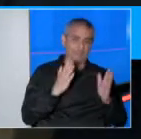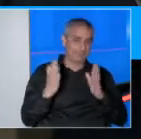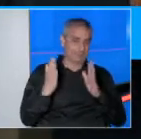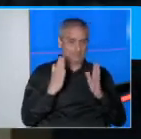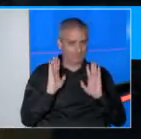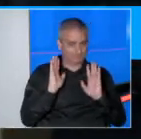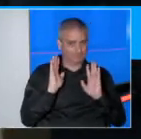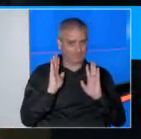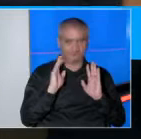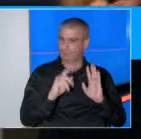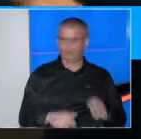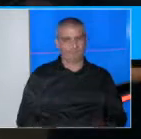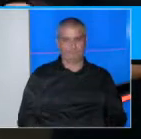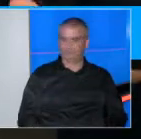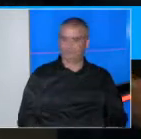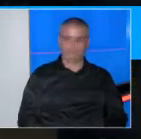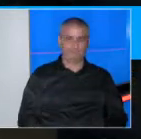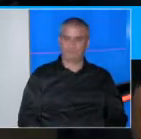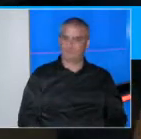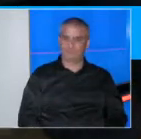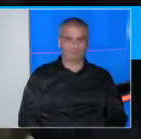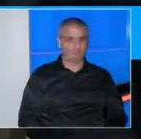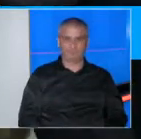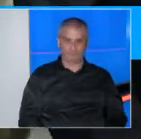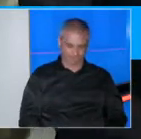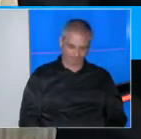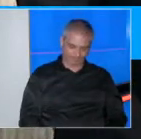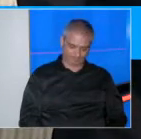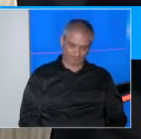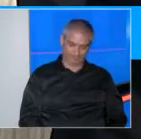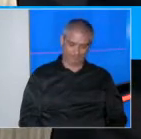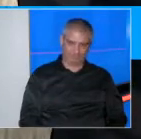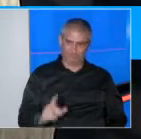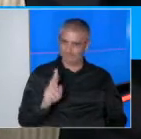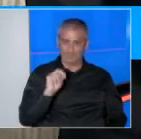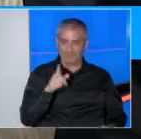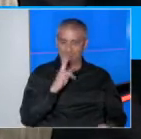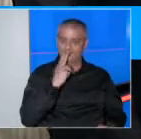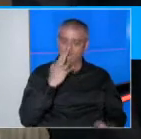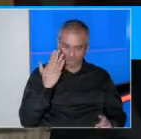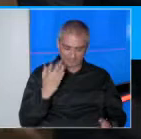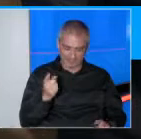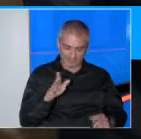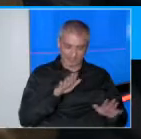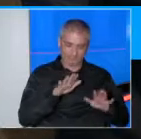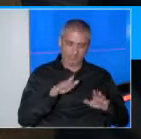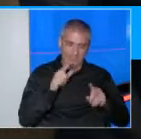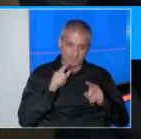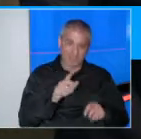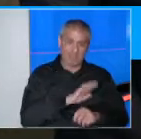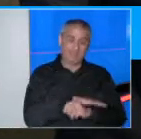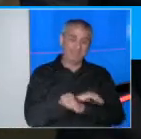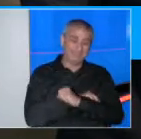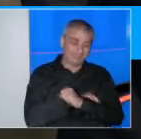השולחן, אבל הייתם אומרים, אנחנו היינו מקימים ממשלה. נדב, נדב, נדב. איך הייתם מקימים ממשלה? זה ספין, זאת ממשלת